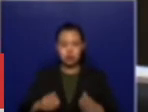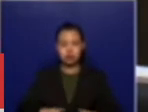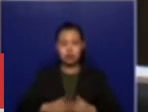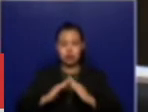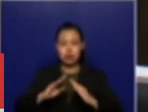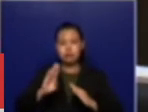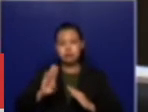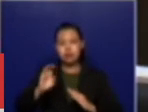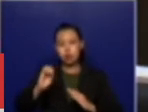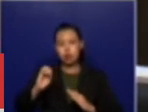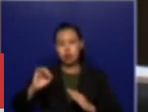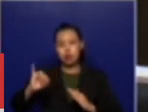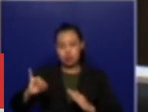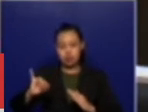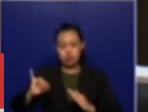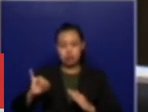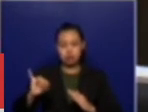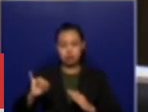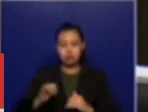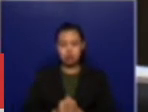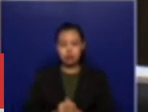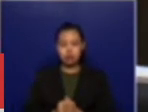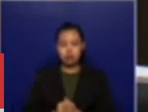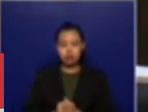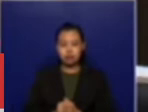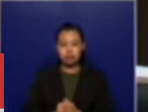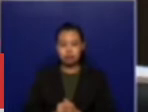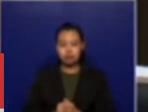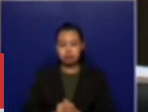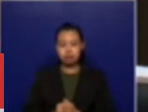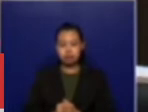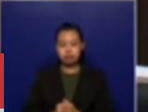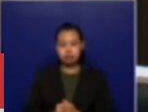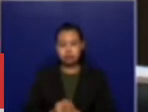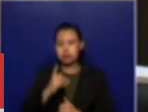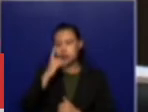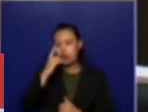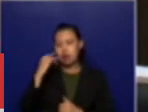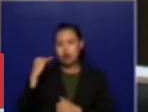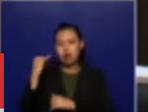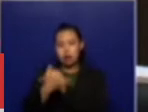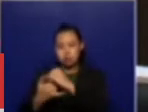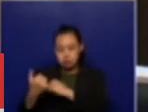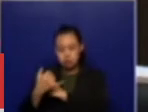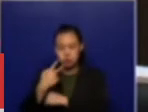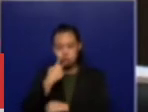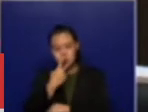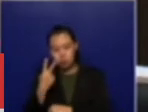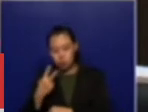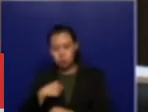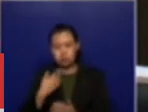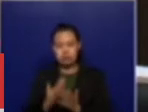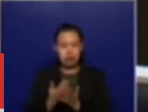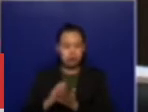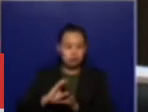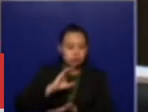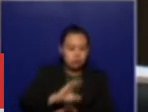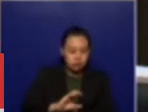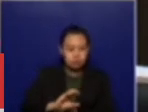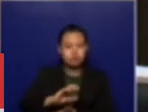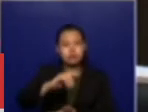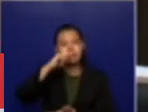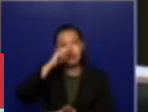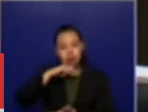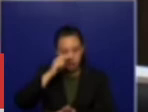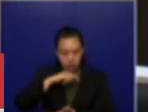ำให้นักลงทุนเนี่ยแห่นะครับเรียกว่าเข้ามาลงทุนกันในประเทศไทยจนกระทั่งประเทศไทยเป็นนิกครับ New